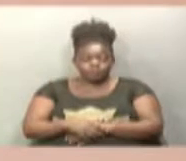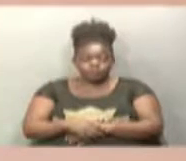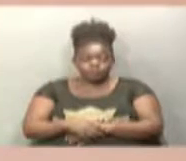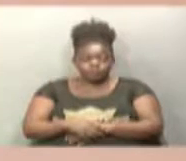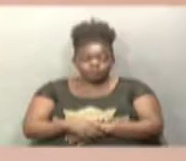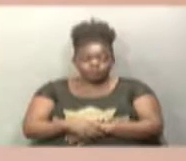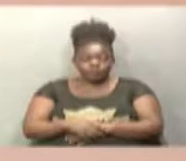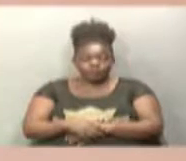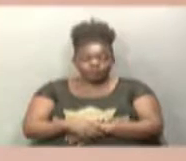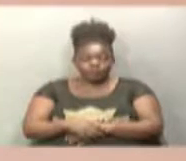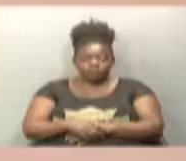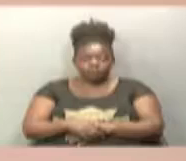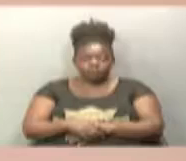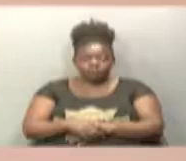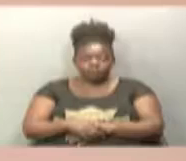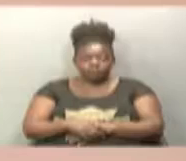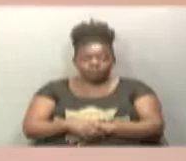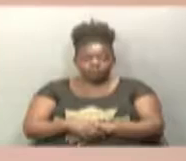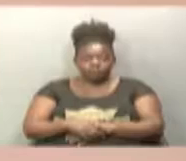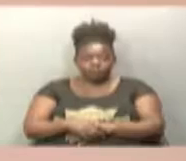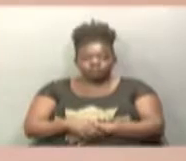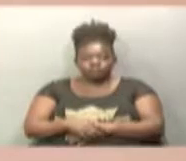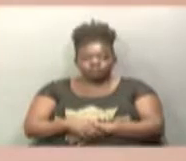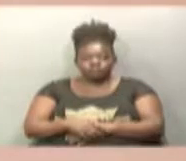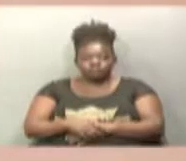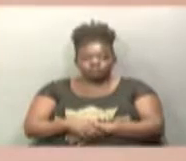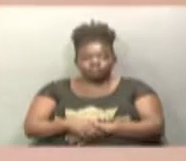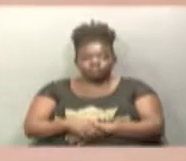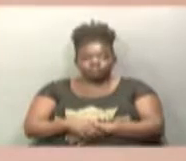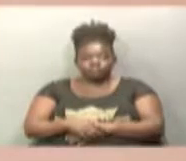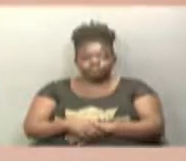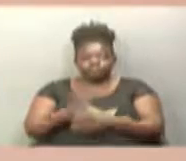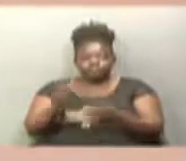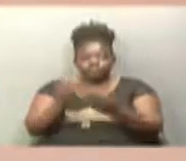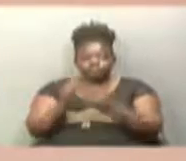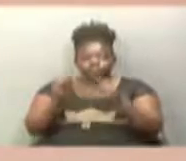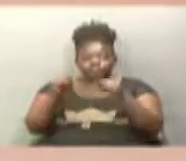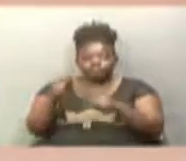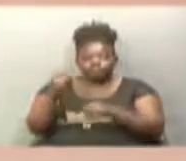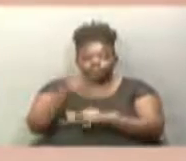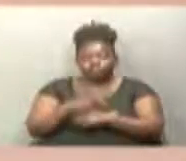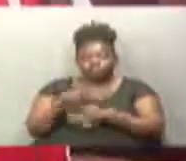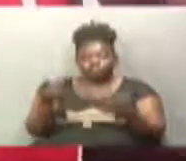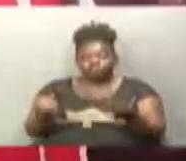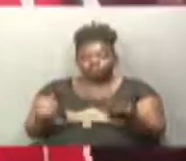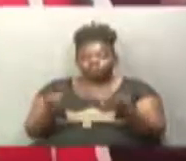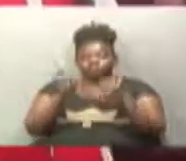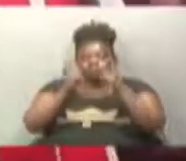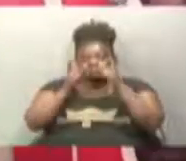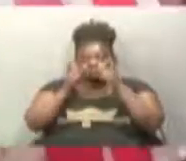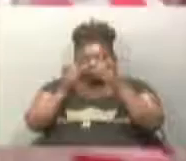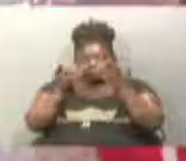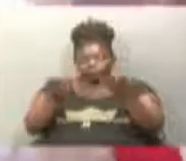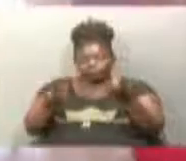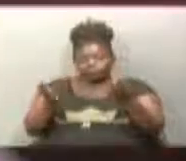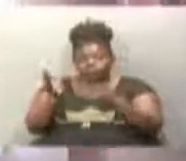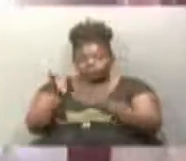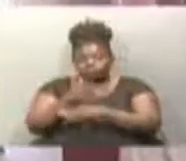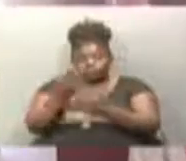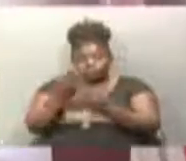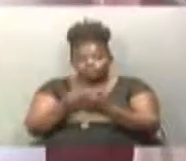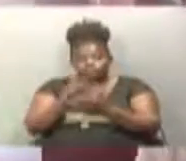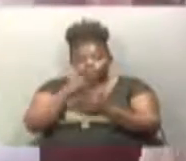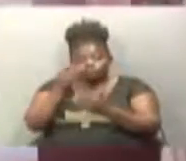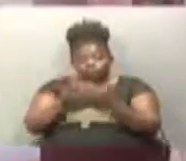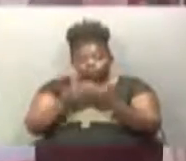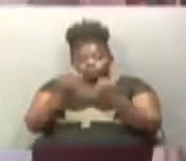opportunity because these days are evil. Minisita Namuganza asabye abazadde